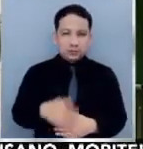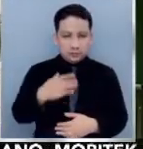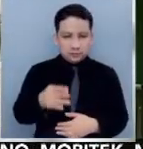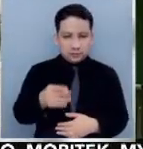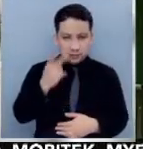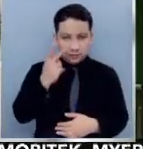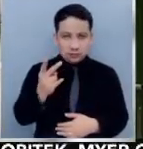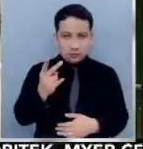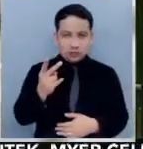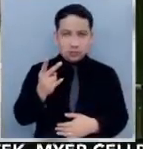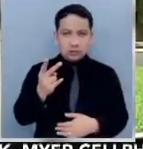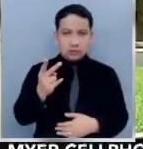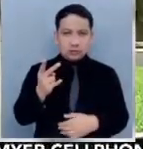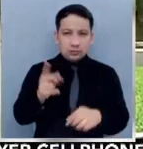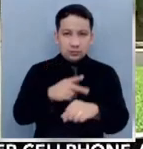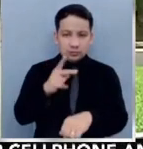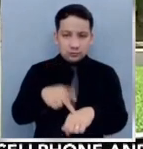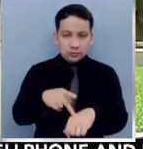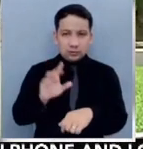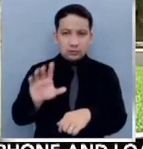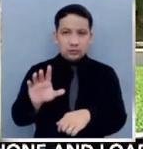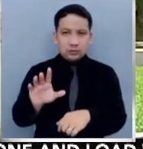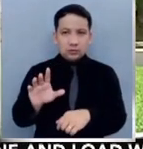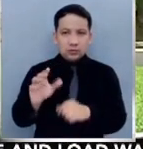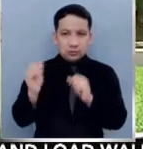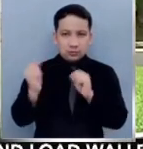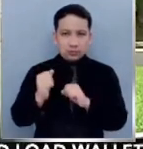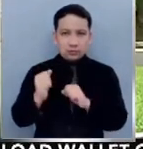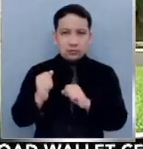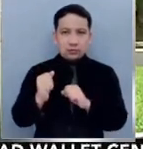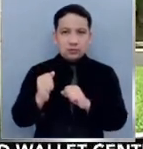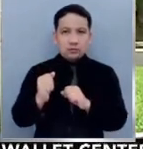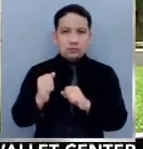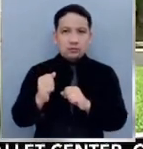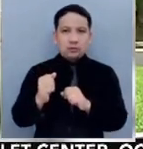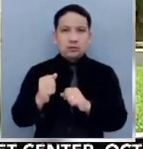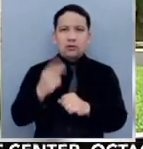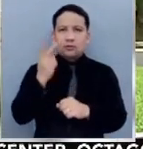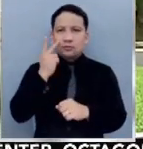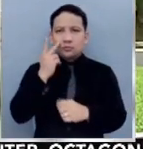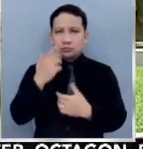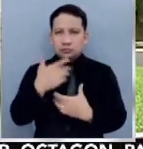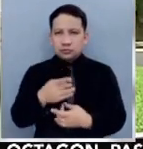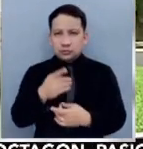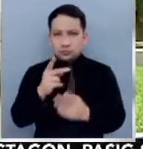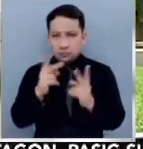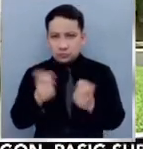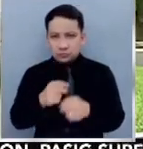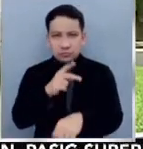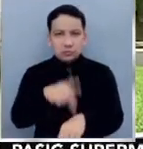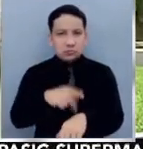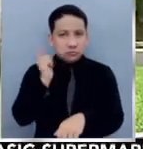of the Filipino government. After that, we will discuss the same of the